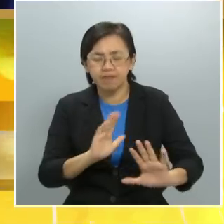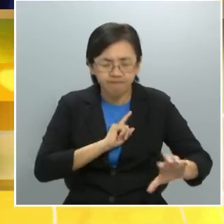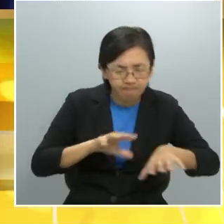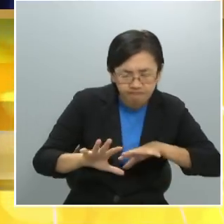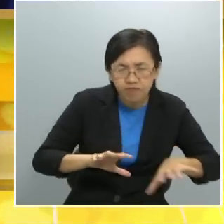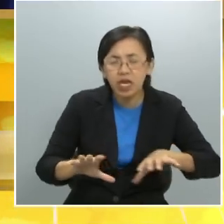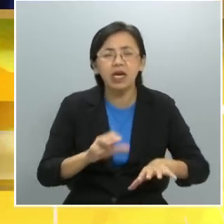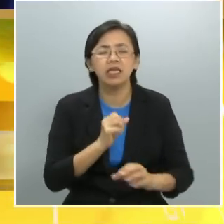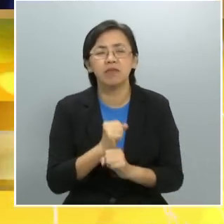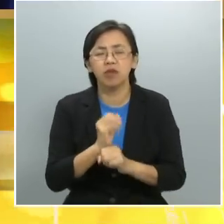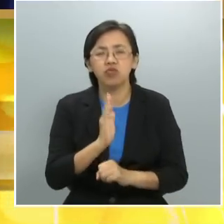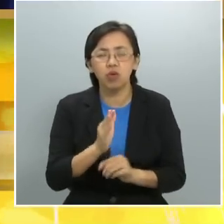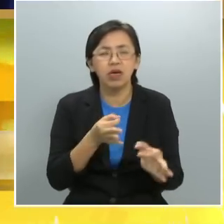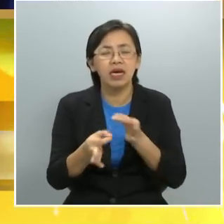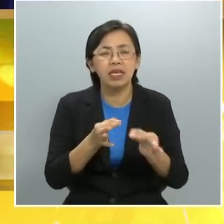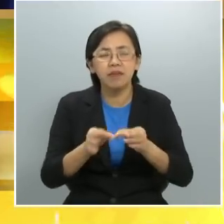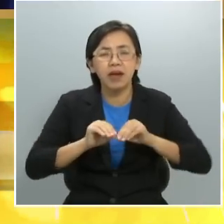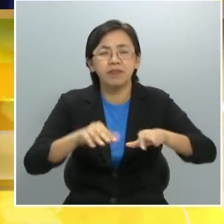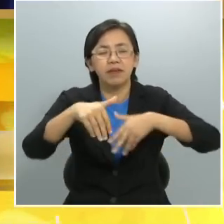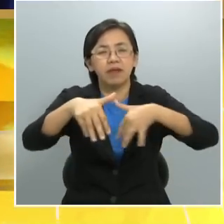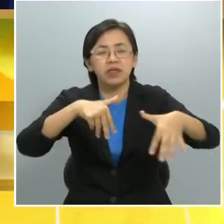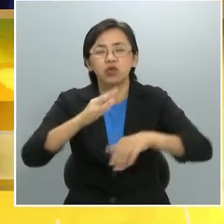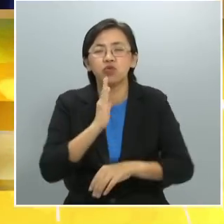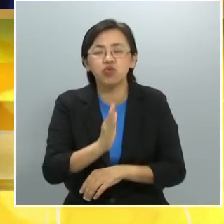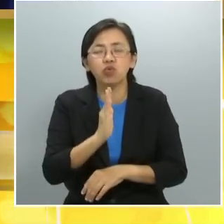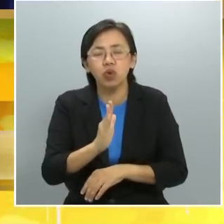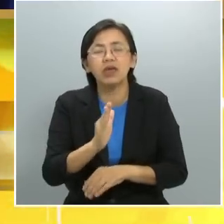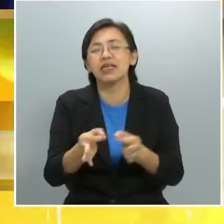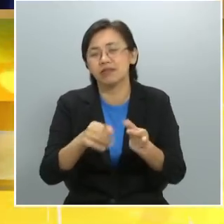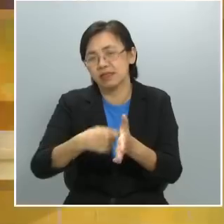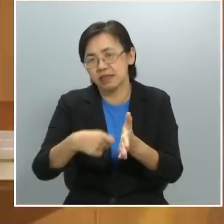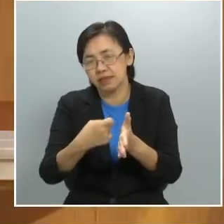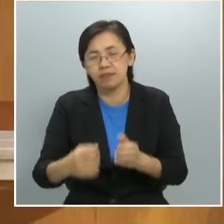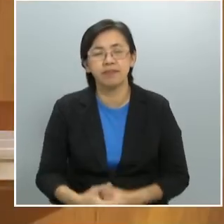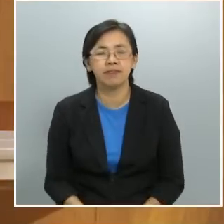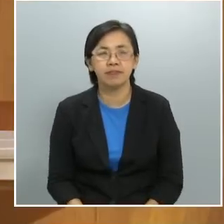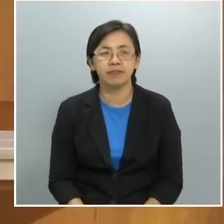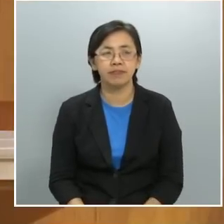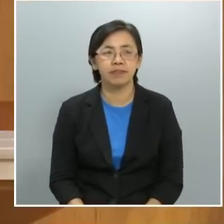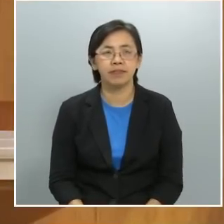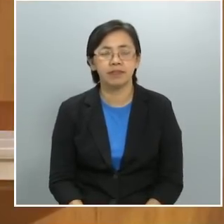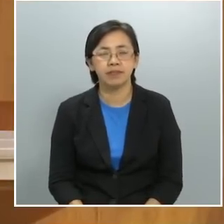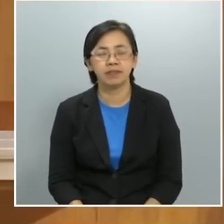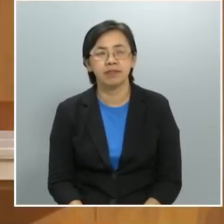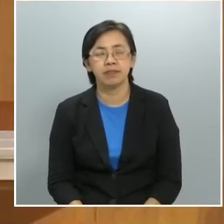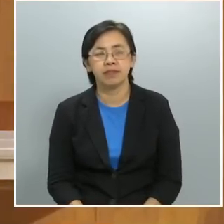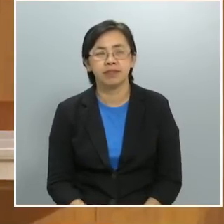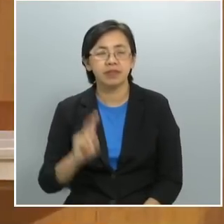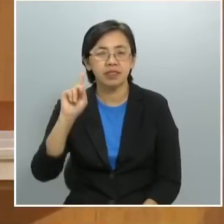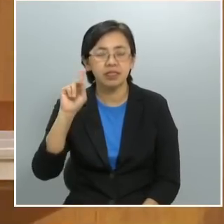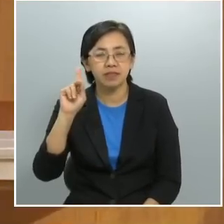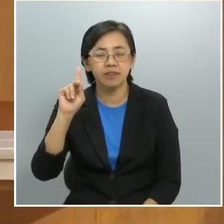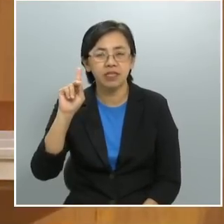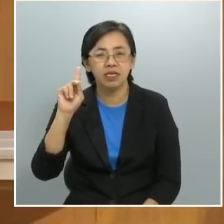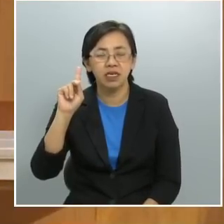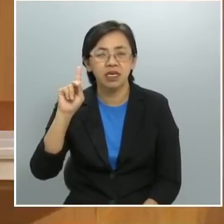รงไปตรงมาแล้วก็อธิบายสื่อสารกับประชาชนอย่างตรงไปตรงมาถึงเหตุผลให้ได้มากที่สุดครับ ครับมันมีกระแสข่าวหรือยังกระแส